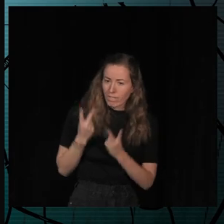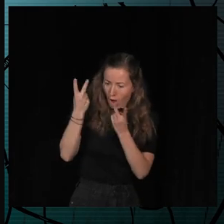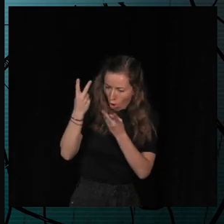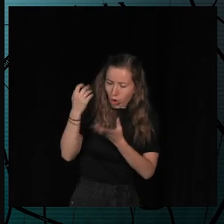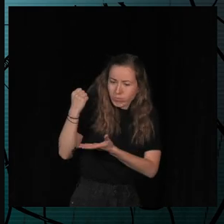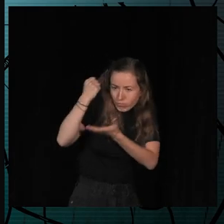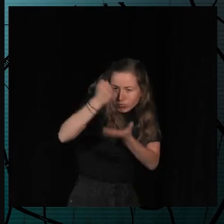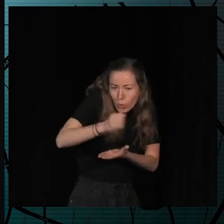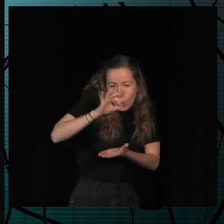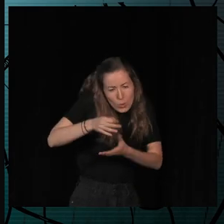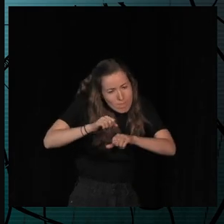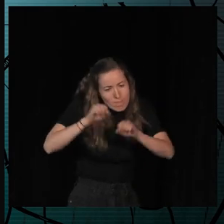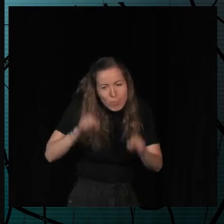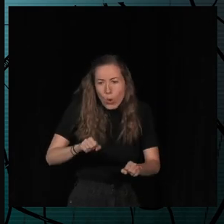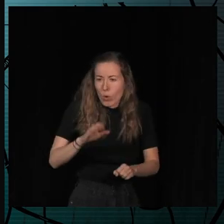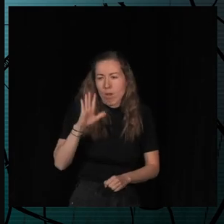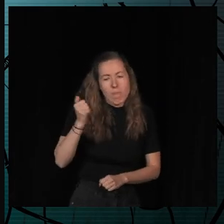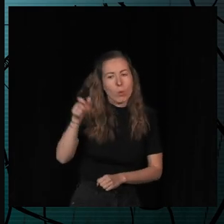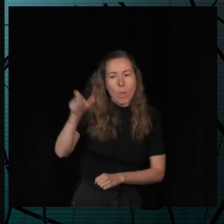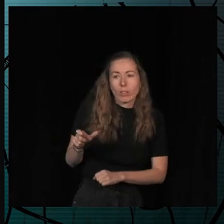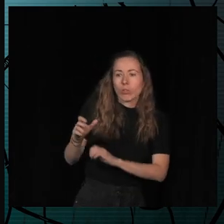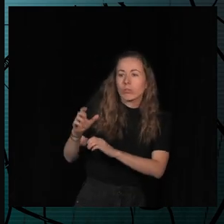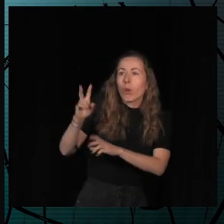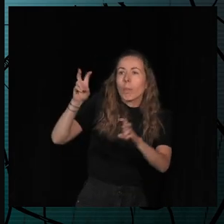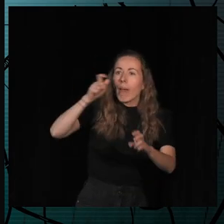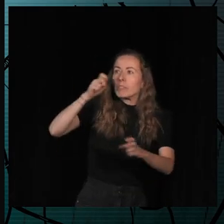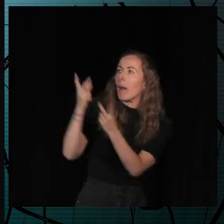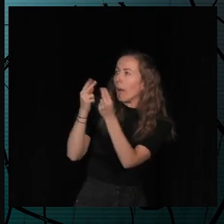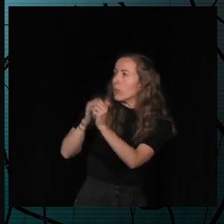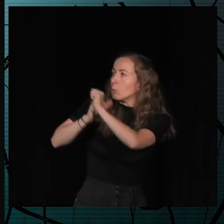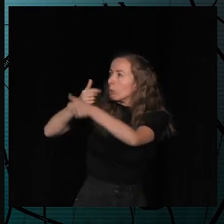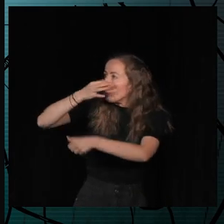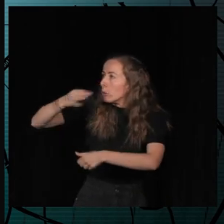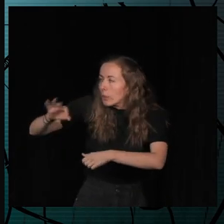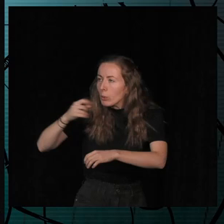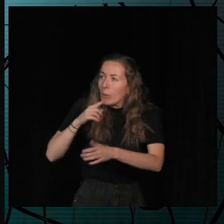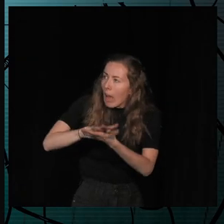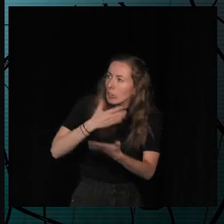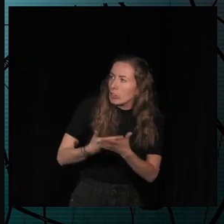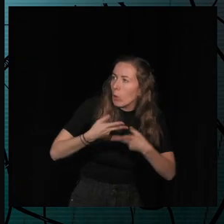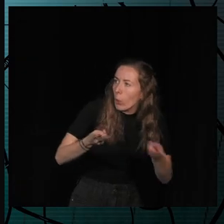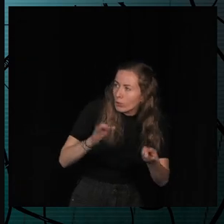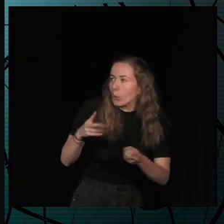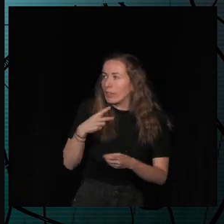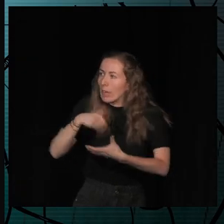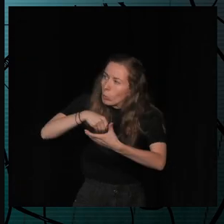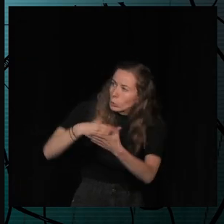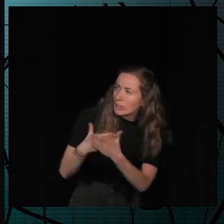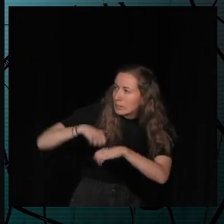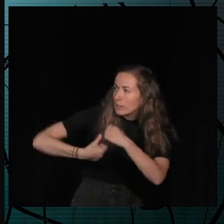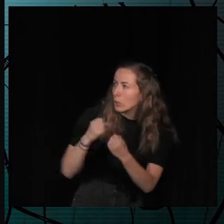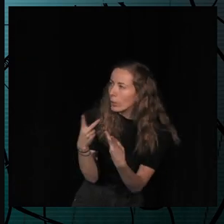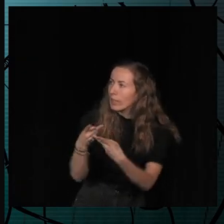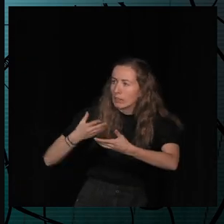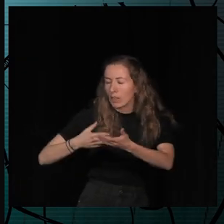foyer à all porter et qu'ils ont pas besoin d'un expert pour forcément toujours leur leur dire à quel âge il faut faire quoi quel type de contenu parce qu'ils viennent